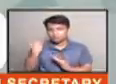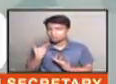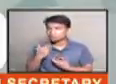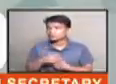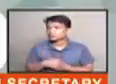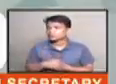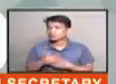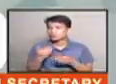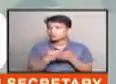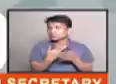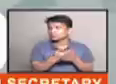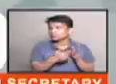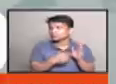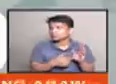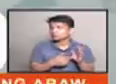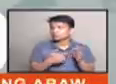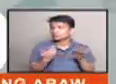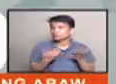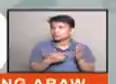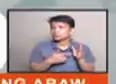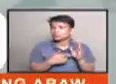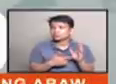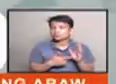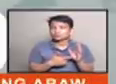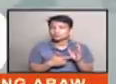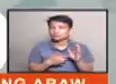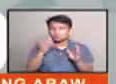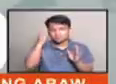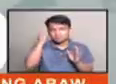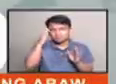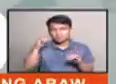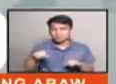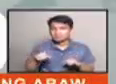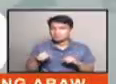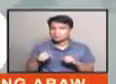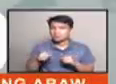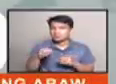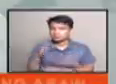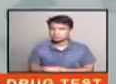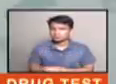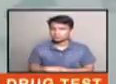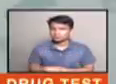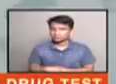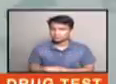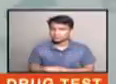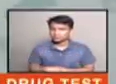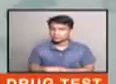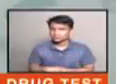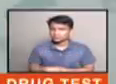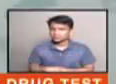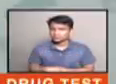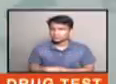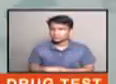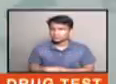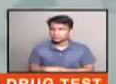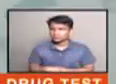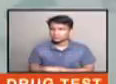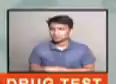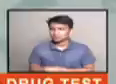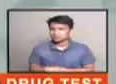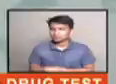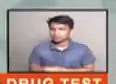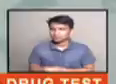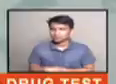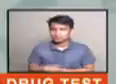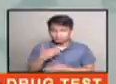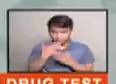na dahil malapit lang po sa lugar ng pinangyarihan, napag-alaman nyo na talagang tatakbo siyang Kagawad. Okay, Miss Alicia De